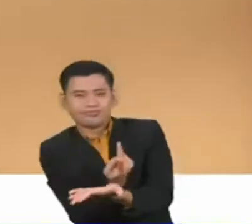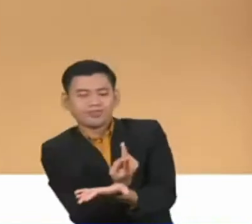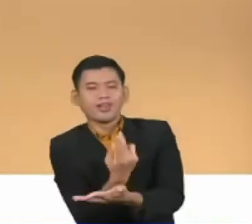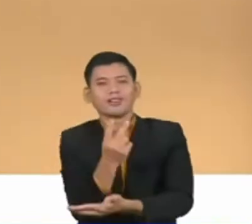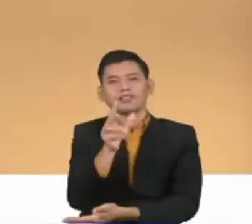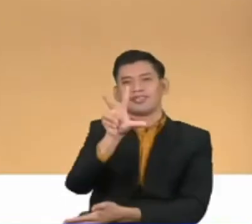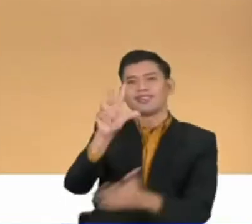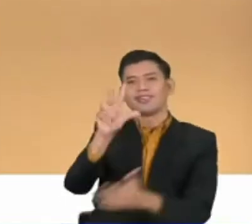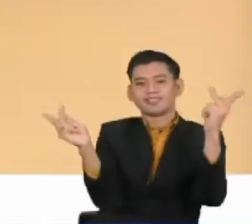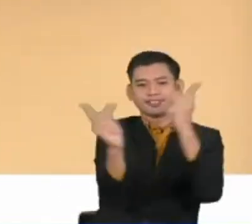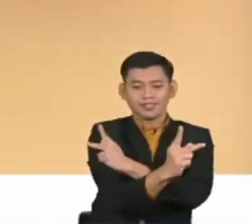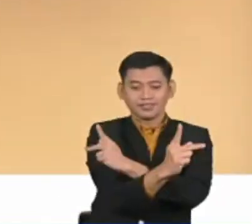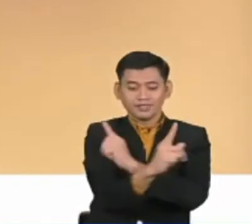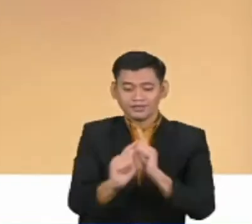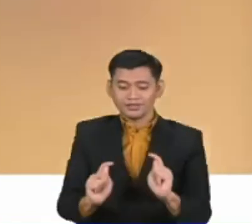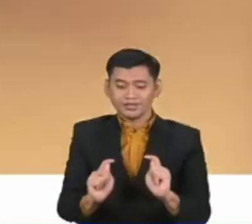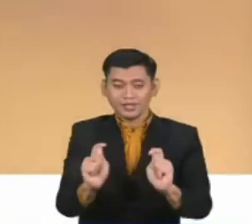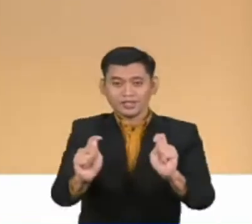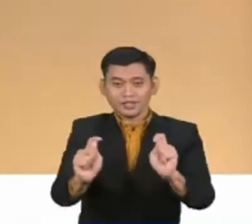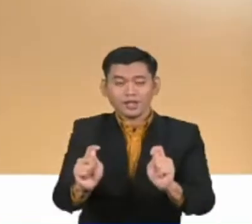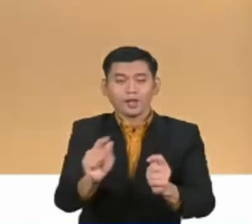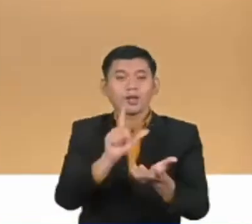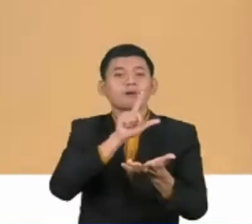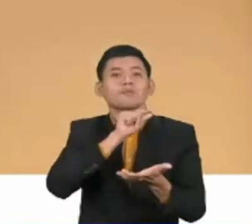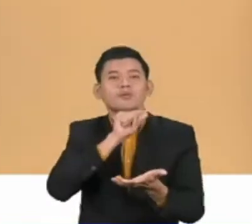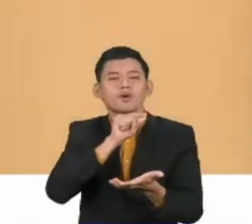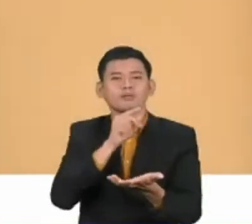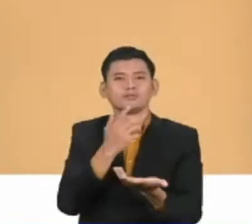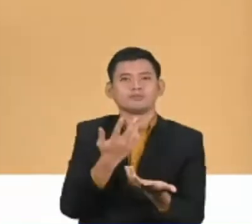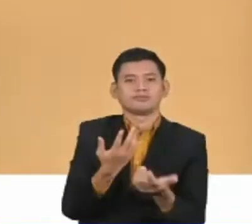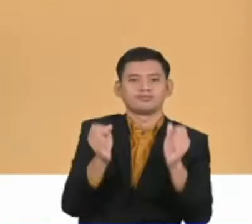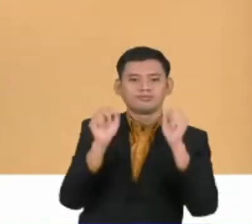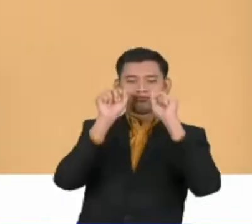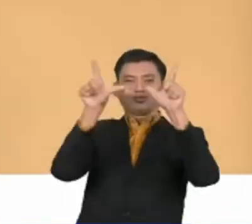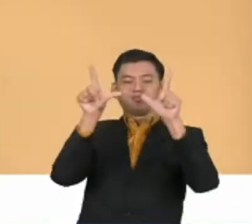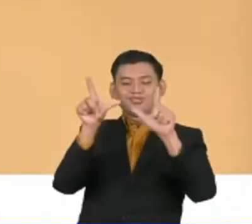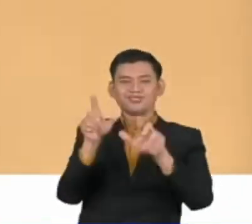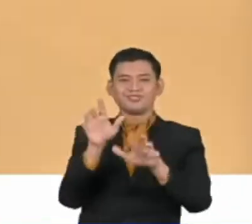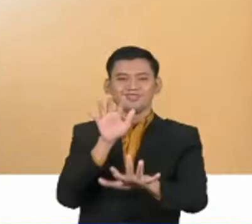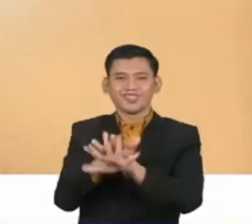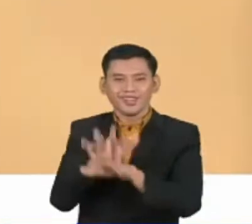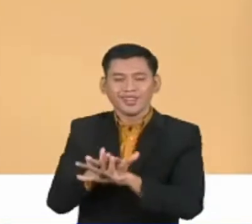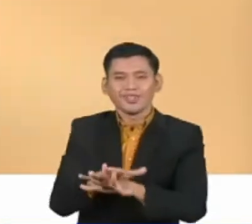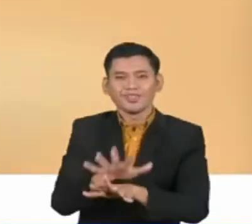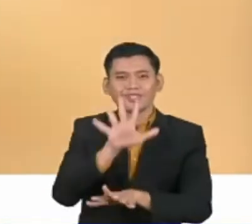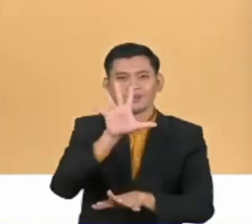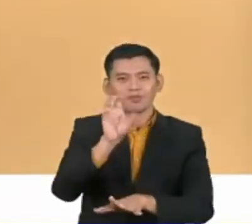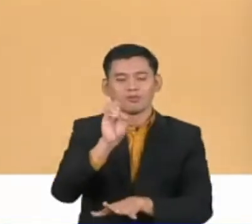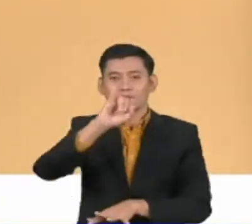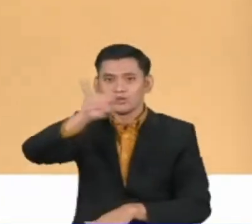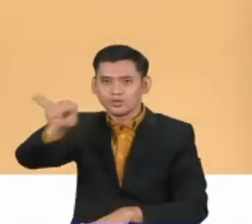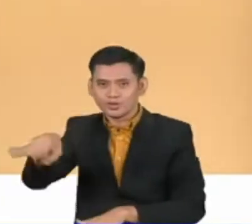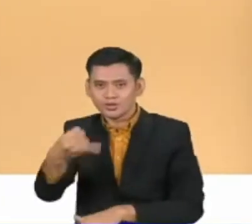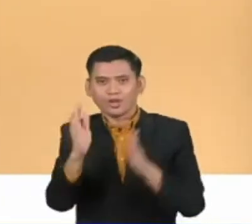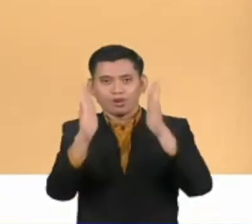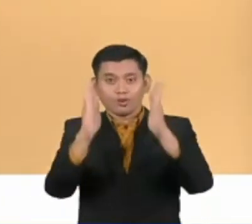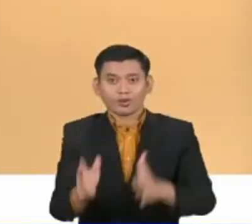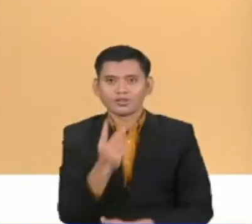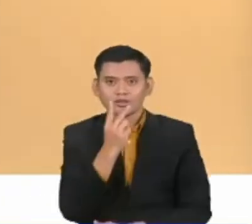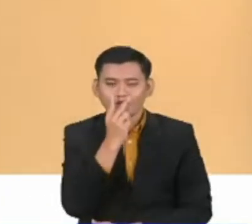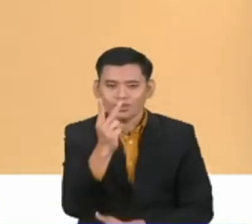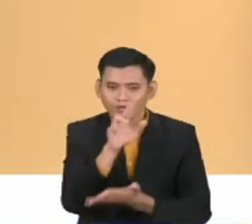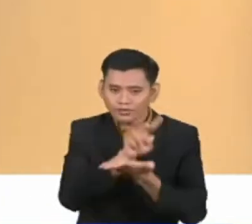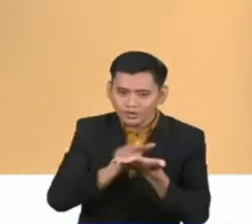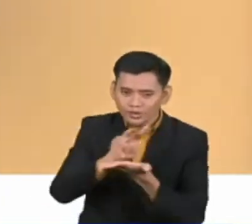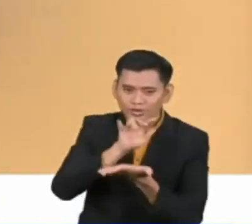perhatian. Tindakan burung merpati itu berjaya menarik tontonan sebanyak 5.5 juta di alam maya. Dan ramai yang